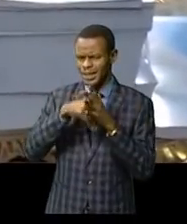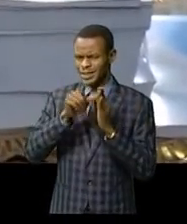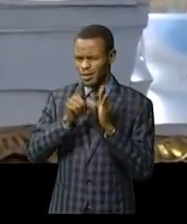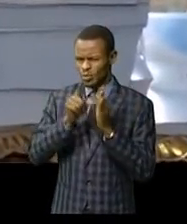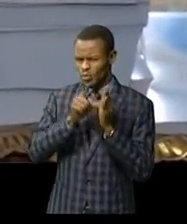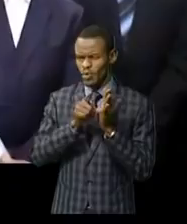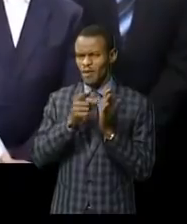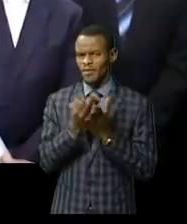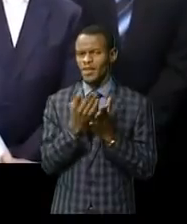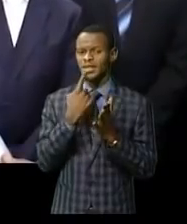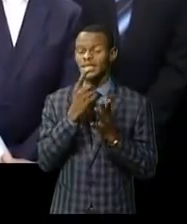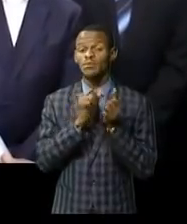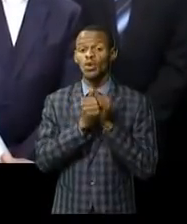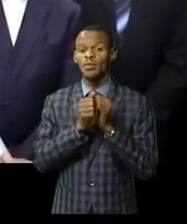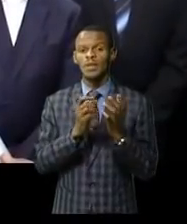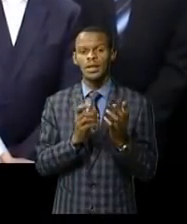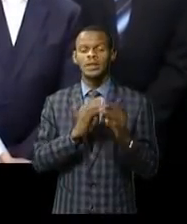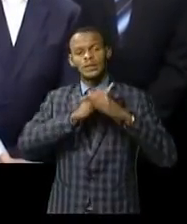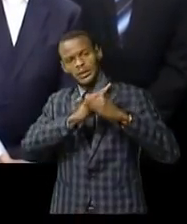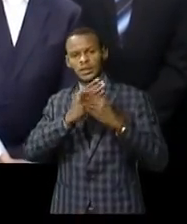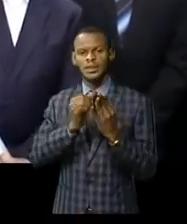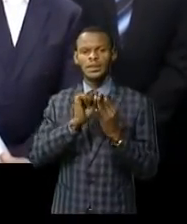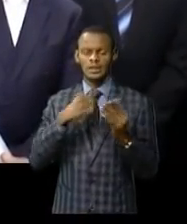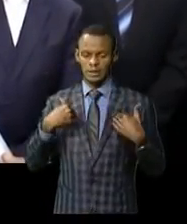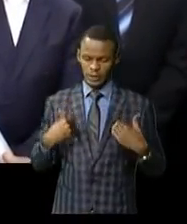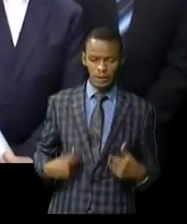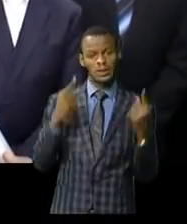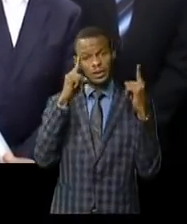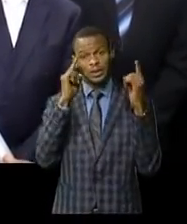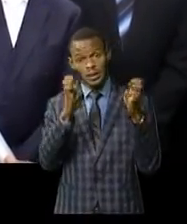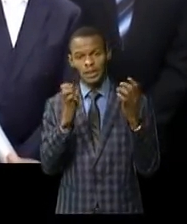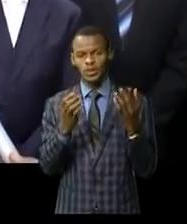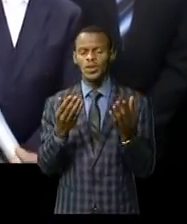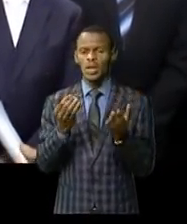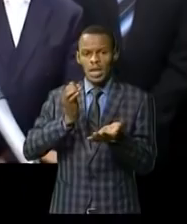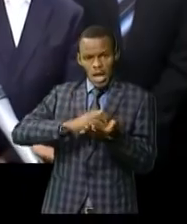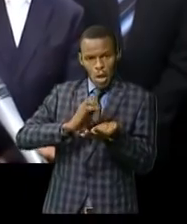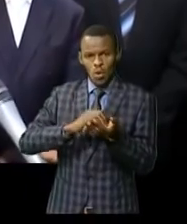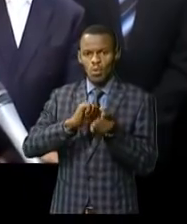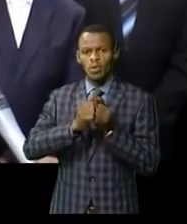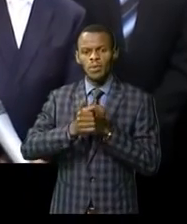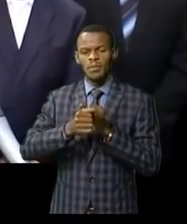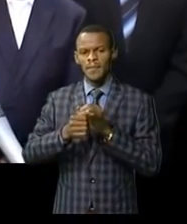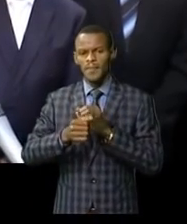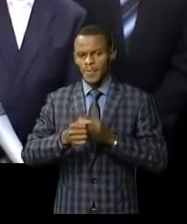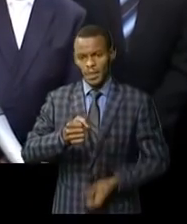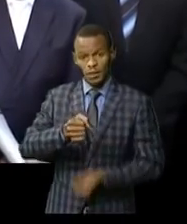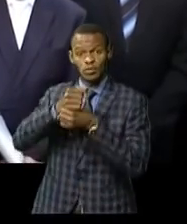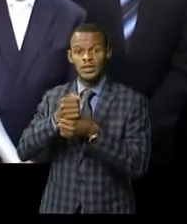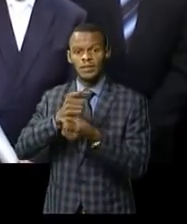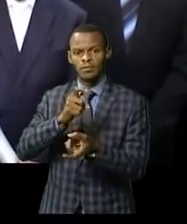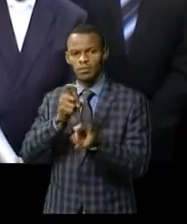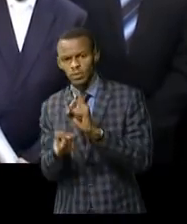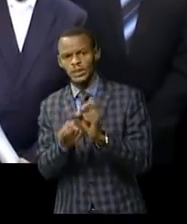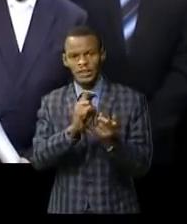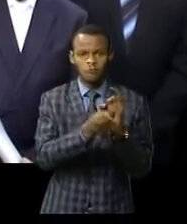le secteur social dont notamment la santé, l'éducation, mais aussi l'appui à nos réformes et la